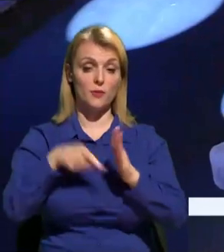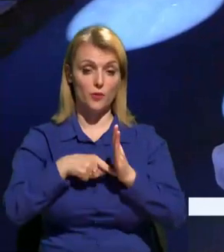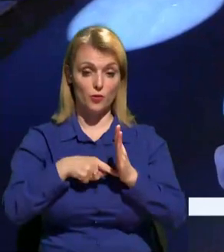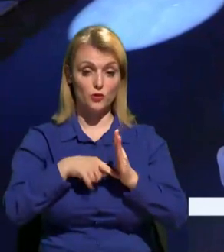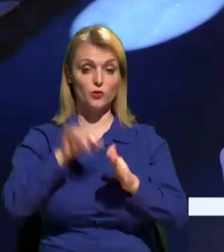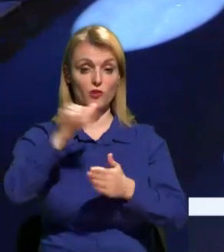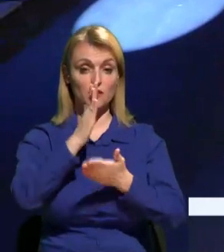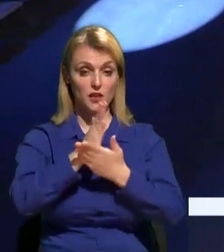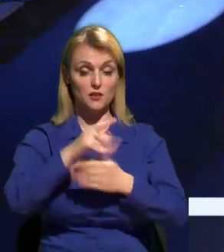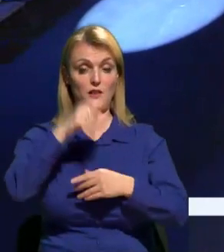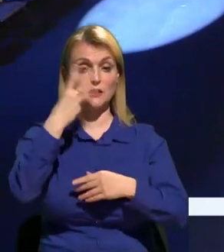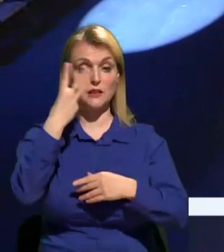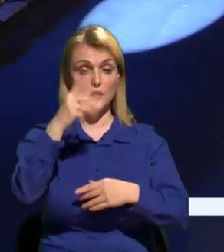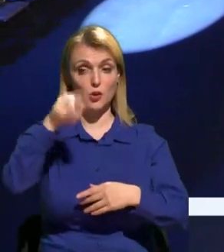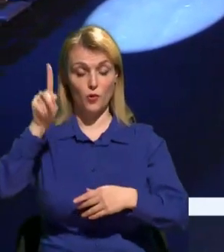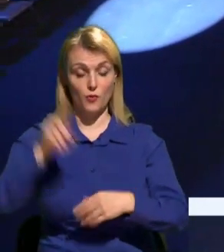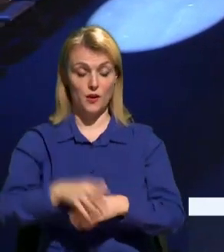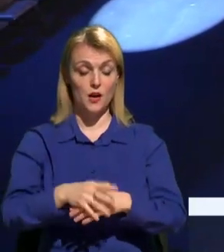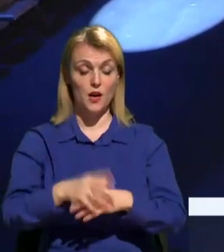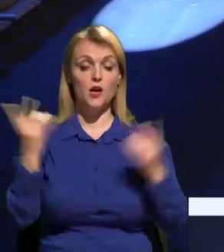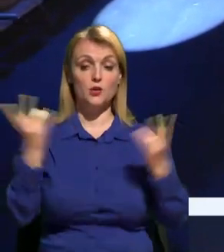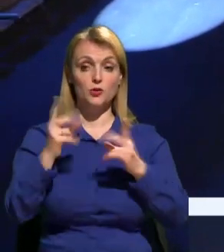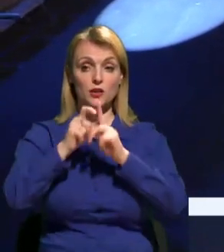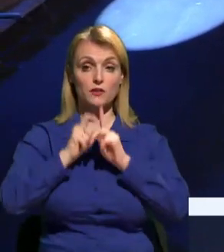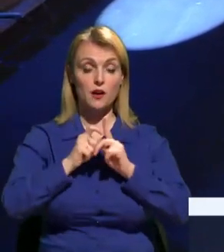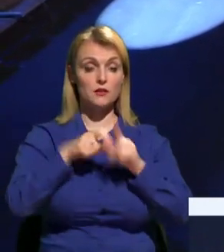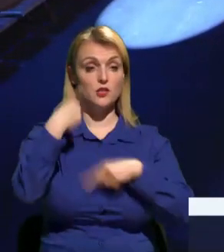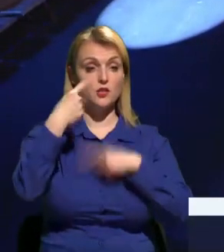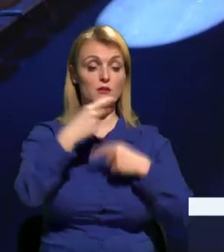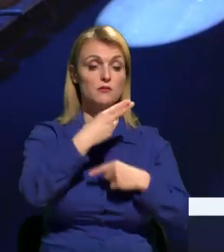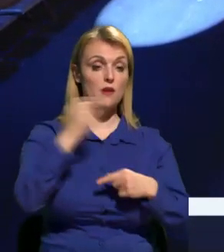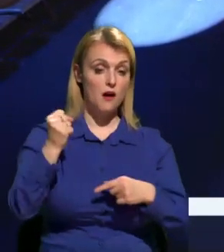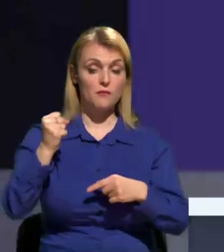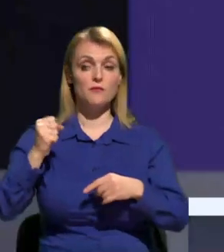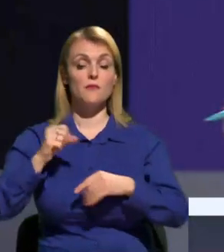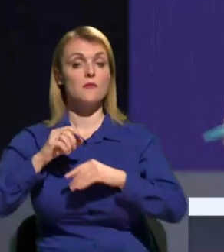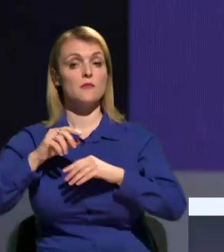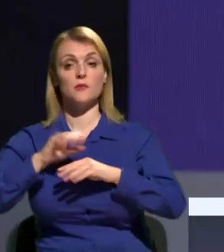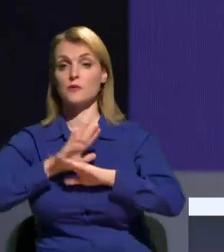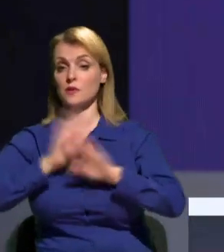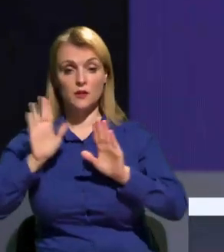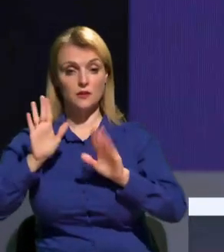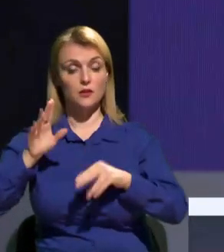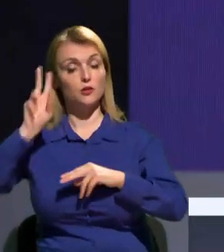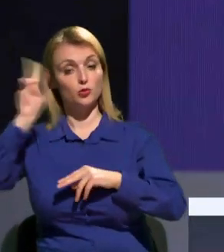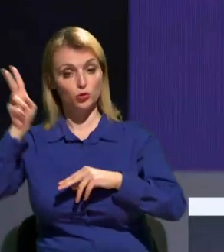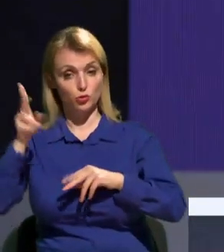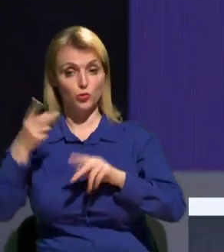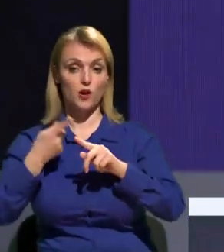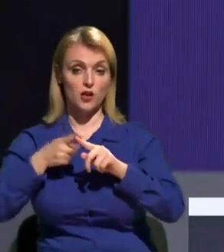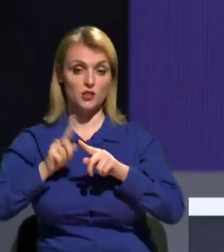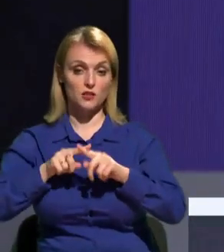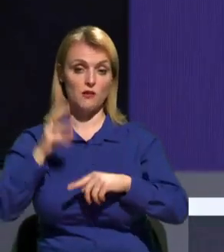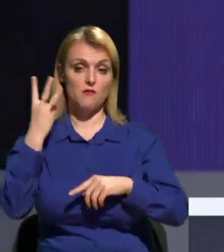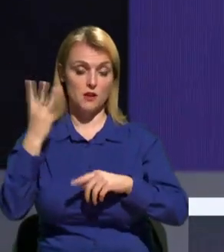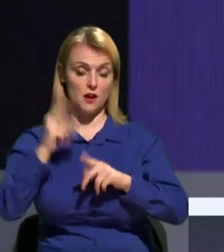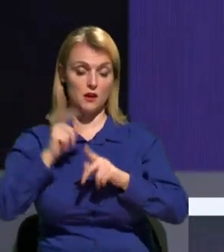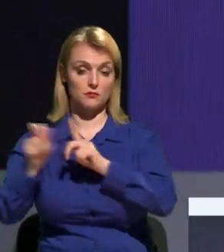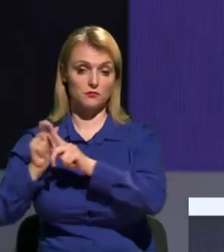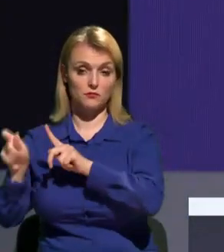54 82 46. Vă rugăm să ne răspundeți prin da, nu sau nu știu. Rezultatele televotingului le vom afla spre